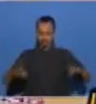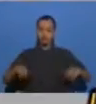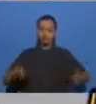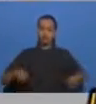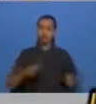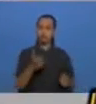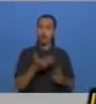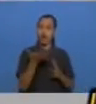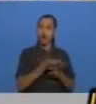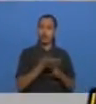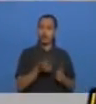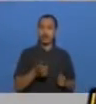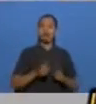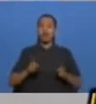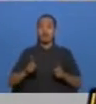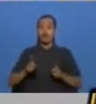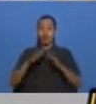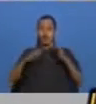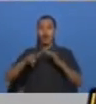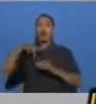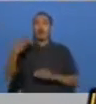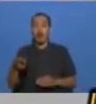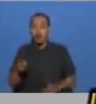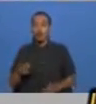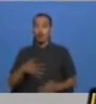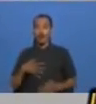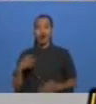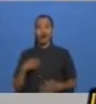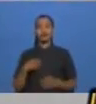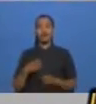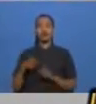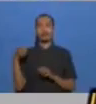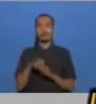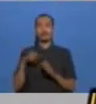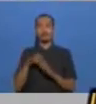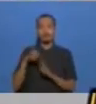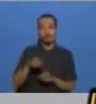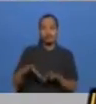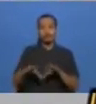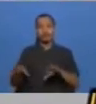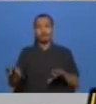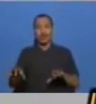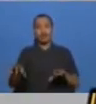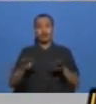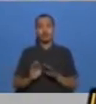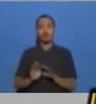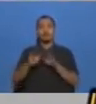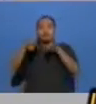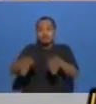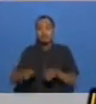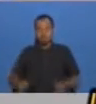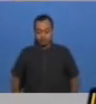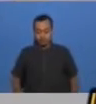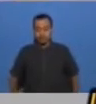yang berbatu, mana yang ada polisi tidur. Belum ramah lah ya dengan disabilitas. Kayak gitu. Jadi trotoar mana yang baru